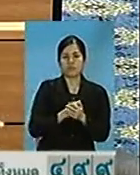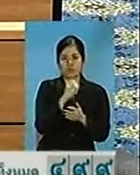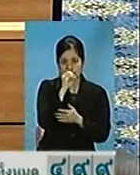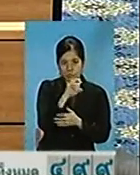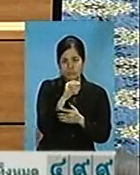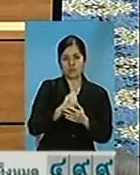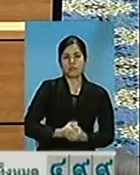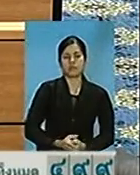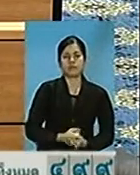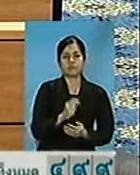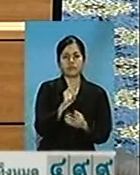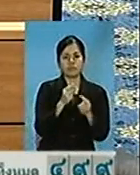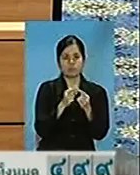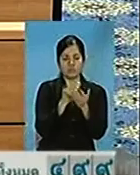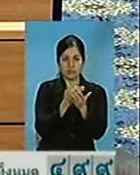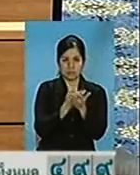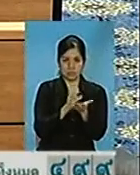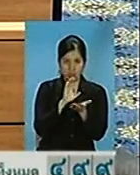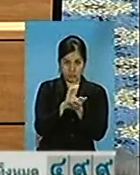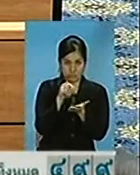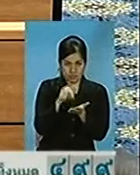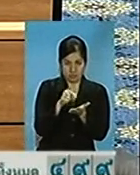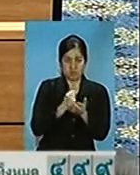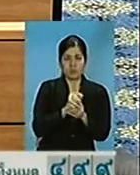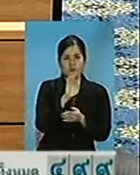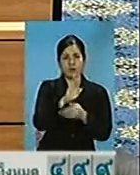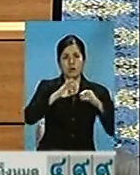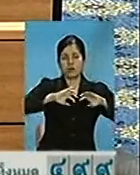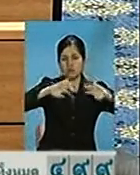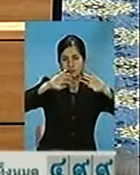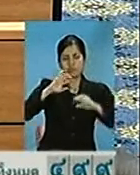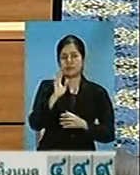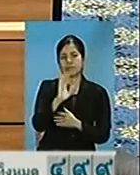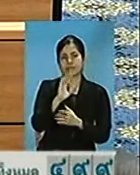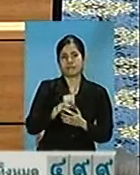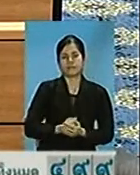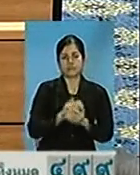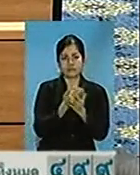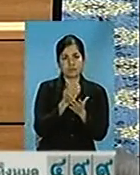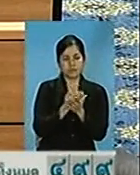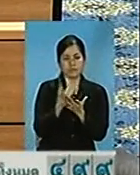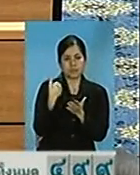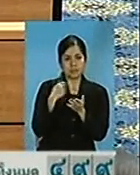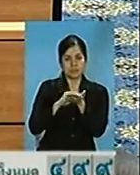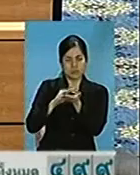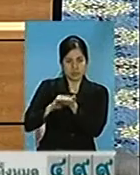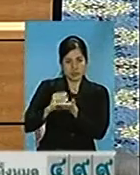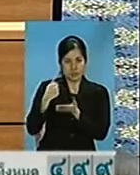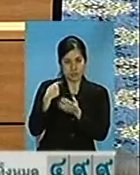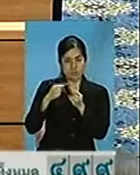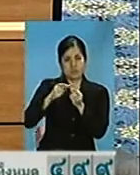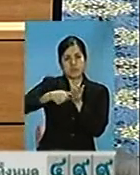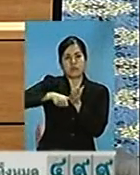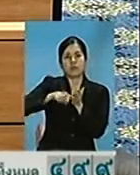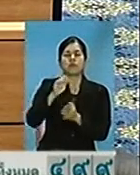เงินก้อนนี้ไม่ใช่เป็นเงินของรัฐนะครับเป็นเงินที่เก็บโดยซ้ำซ้อนไม่ใช่เป็นภาษีนะเป็นค่าธรรม